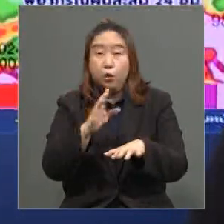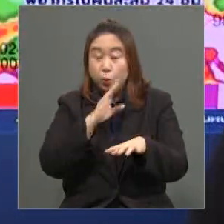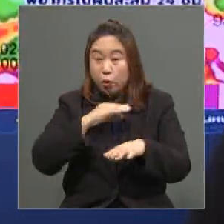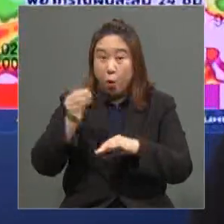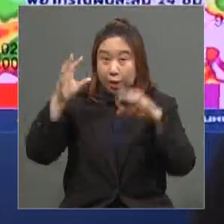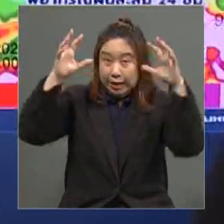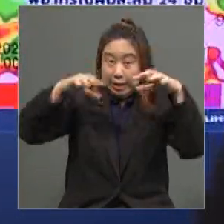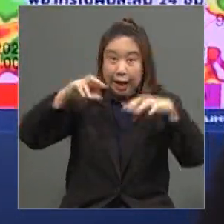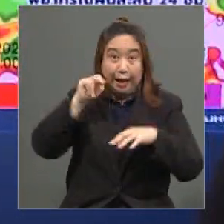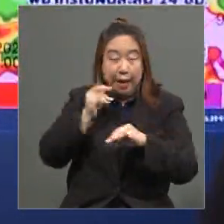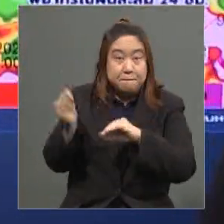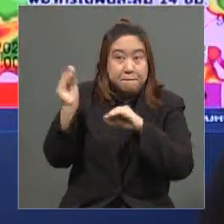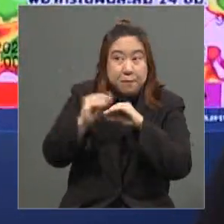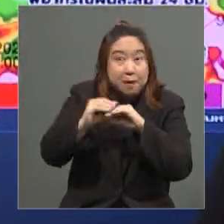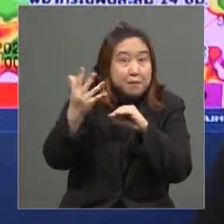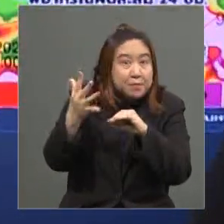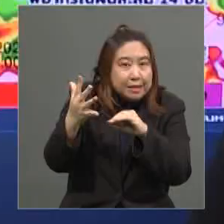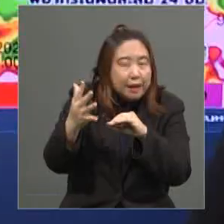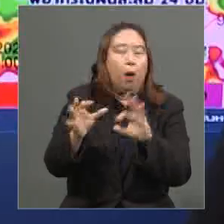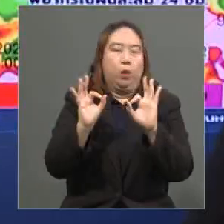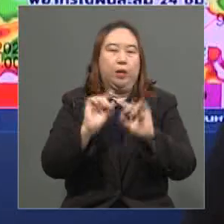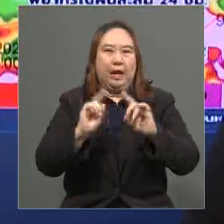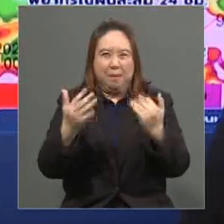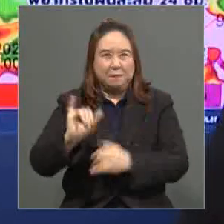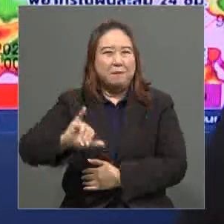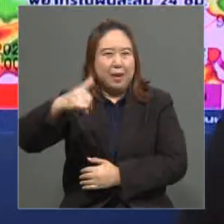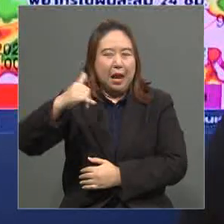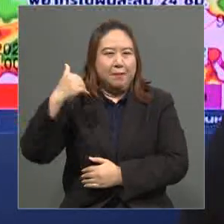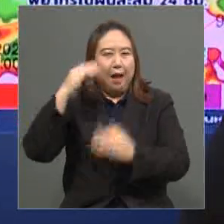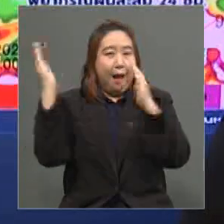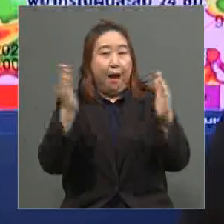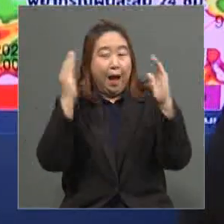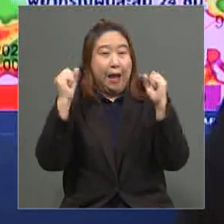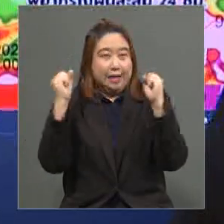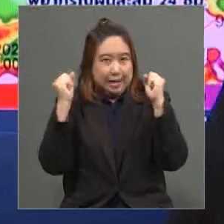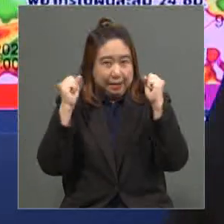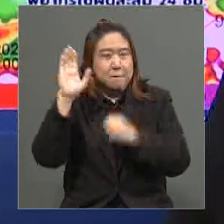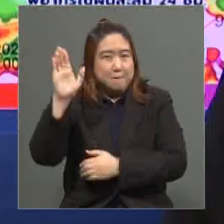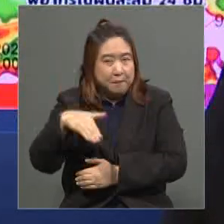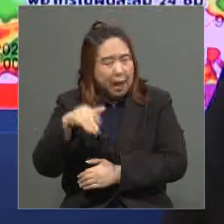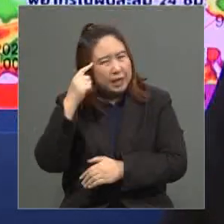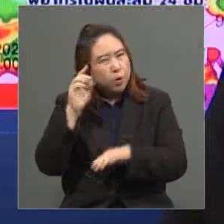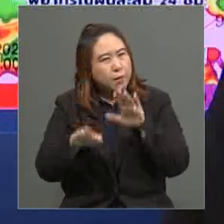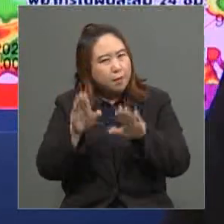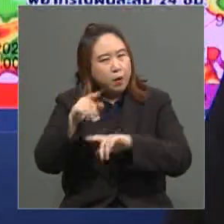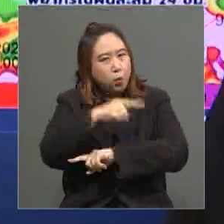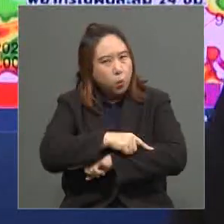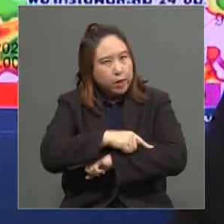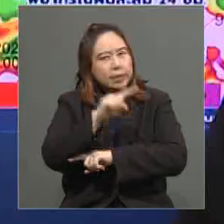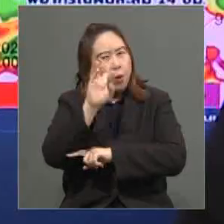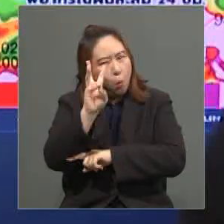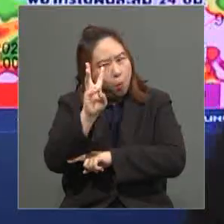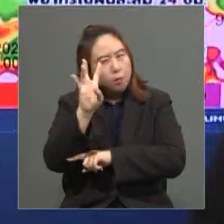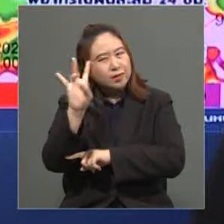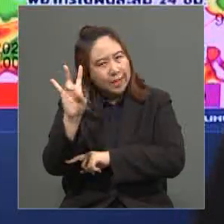เติมแต่ก็จะมีอกช่วงนึงในช่งที่มมวนากาศเย็นแผ่ลงมาก็คือน่จะประมาณที่ 6